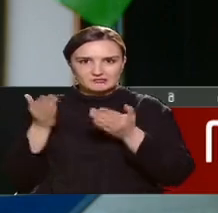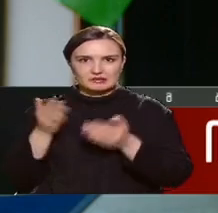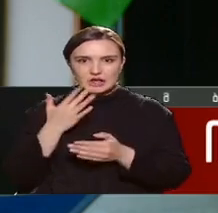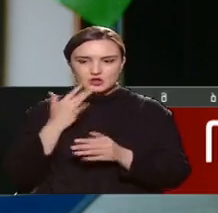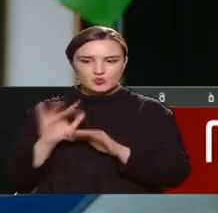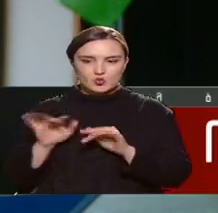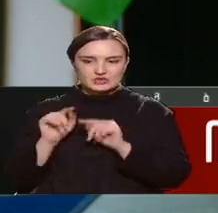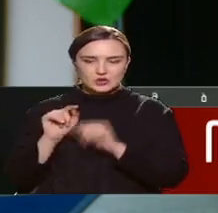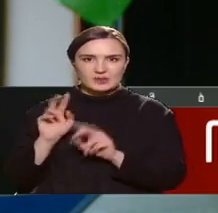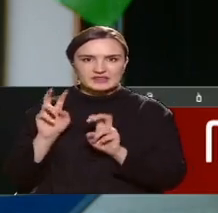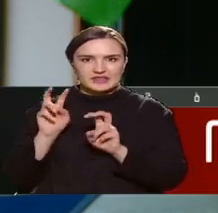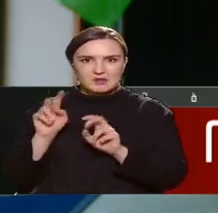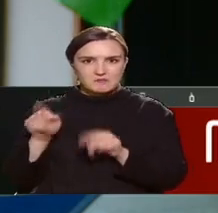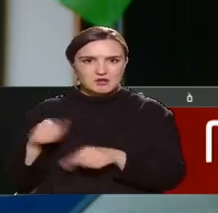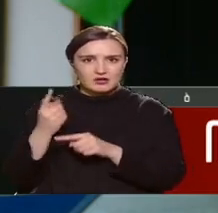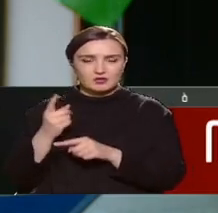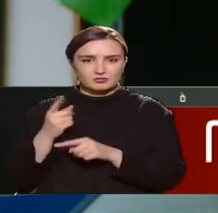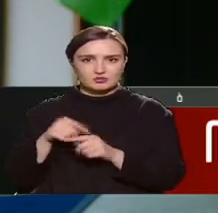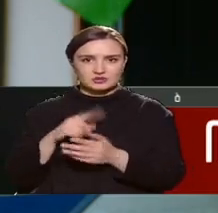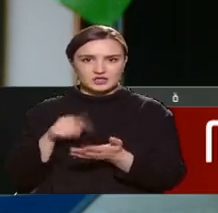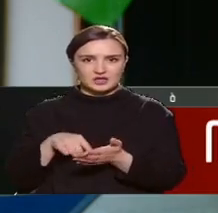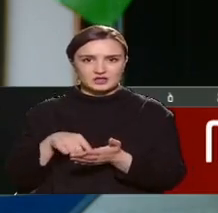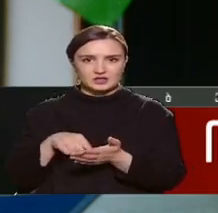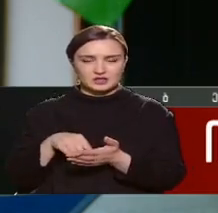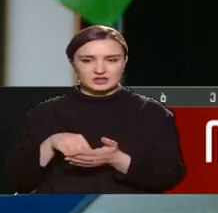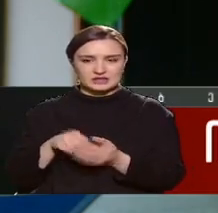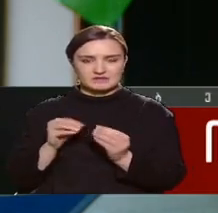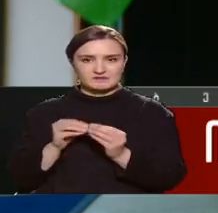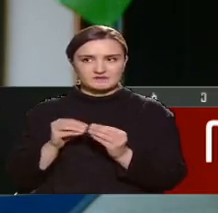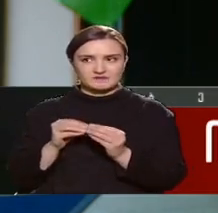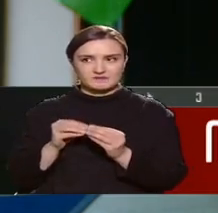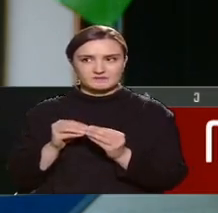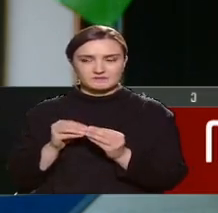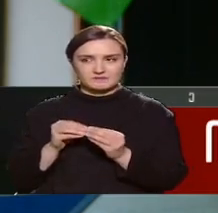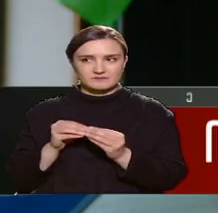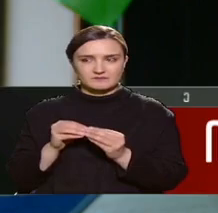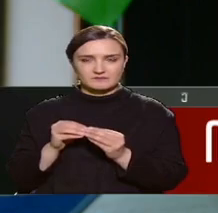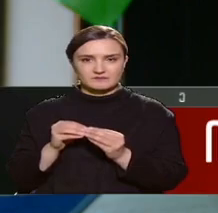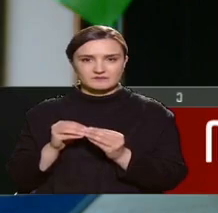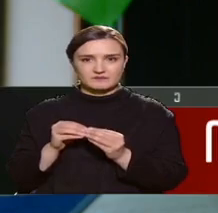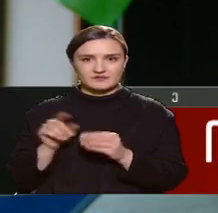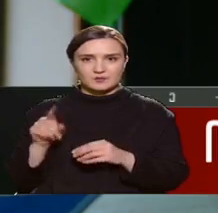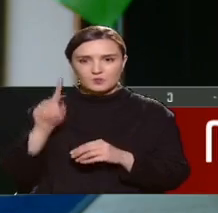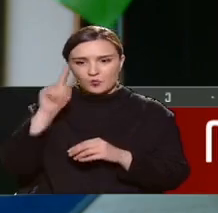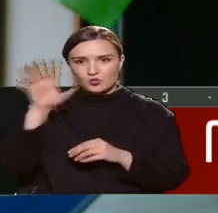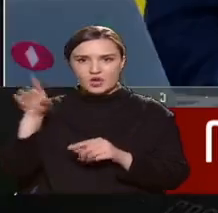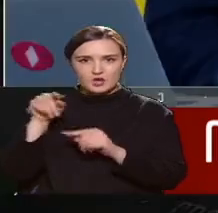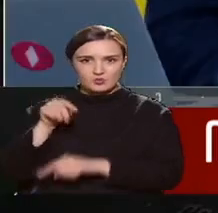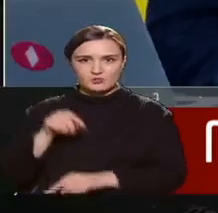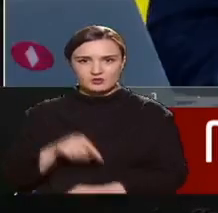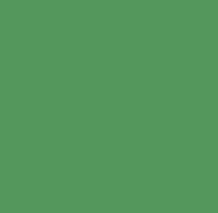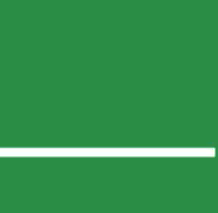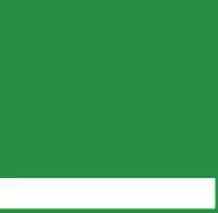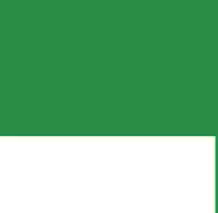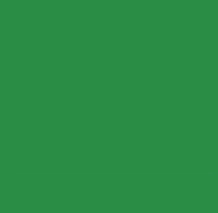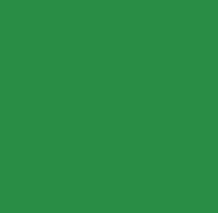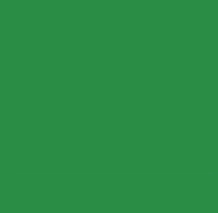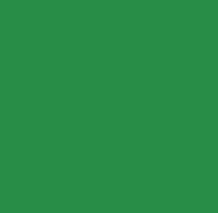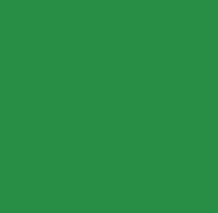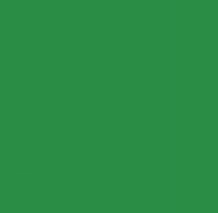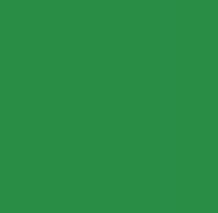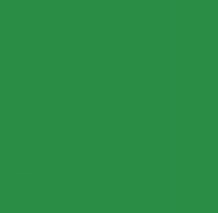ნაციონალური მოძრაობის საკითხი და გავიყვანოთ ისე თქვა რაღაც, გაუზარდოთ ამას პოპულარობა. Მე არ მესმის.